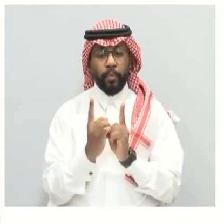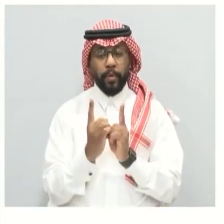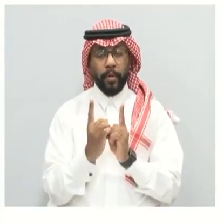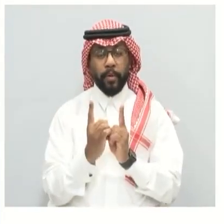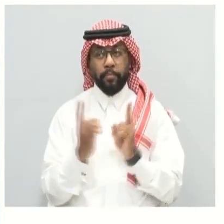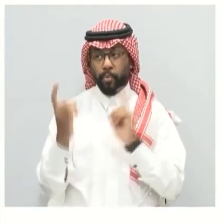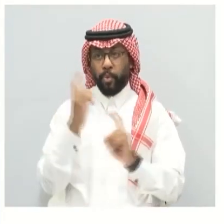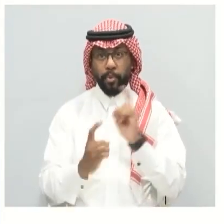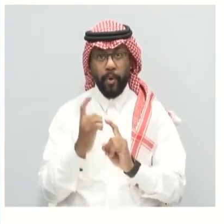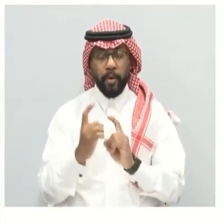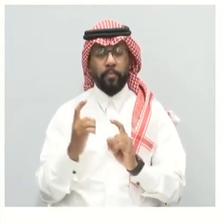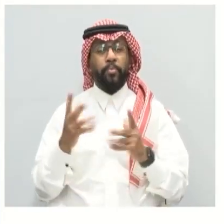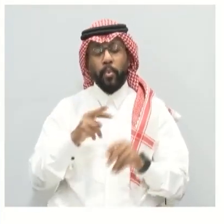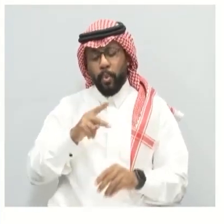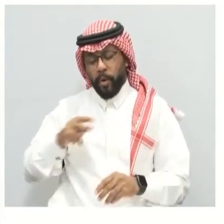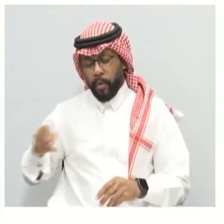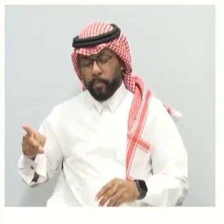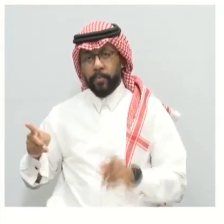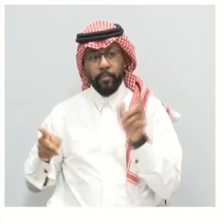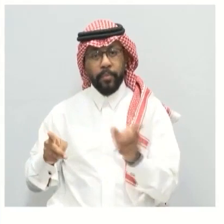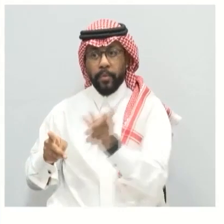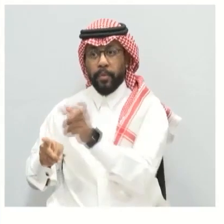ان تصنف انواع المقابلات